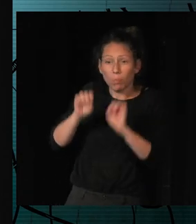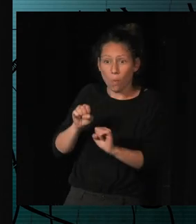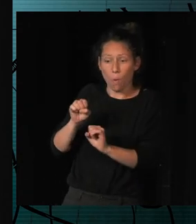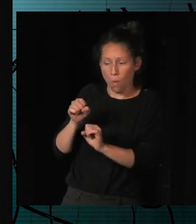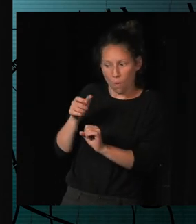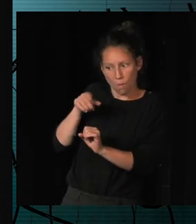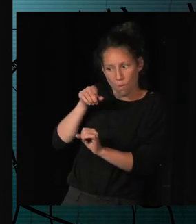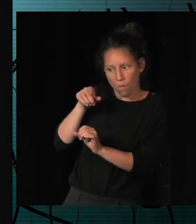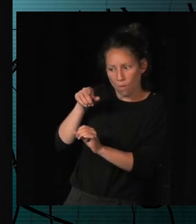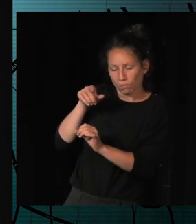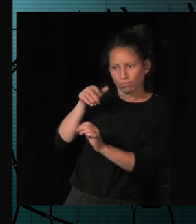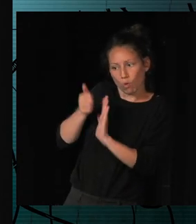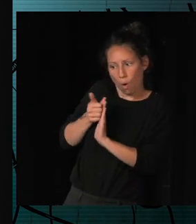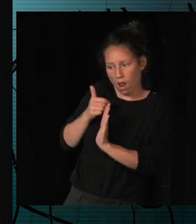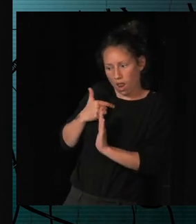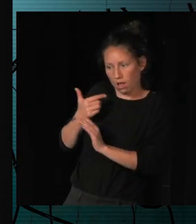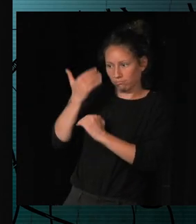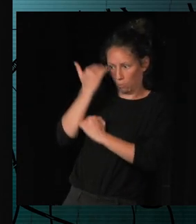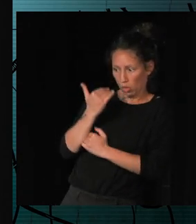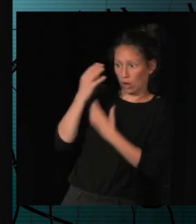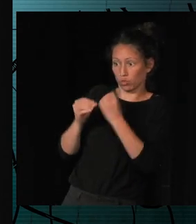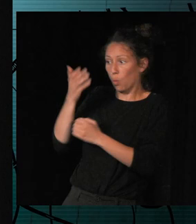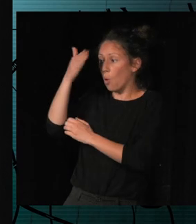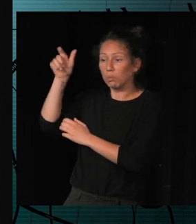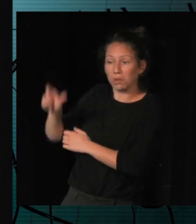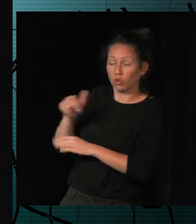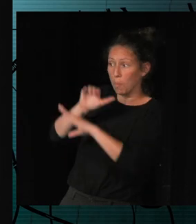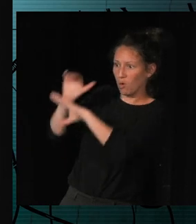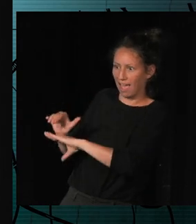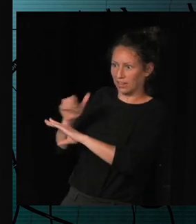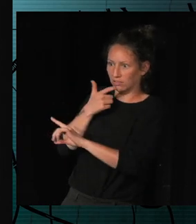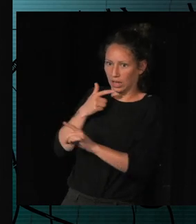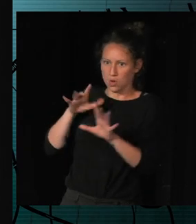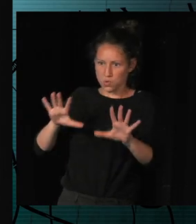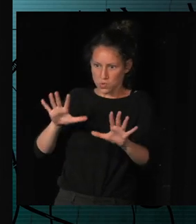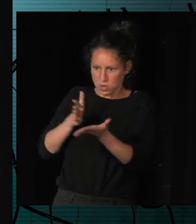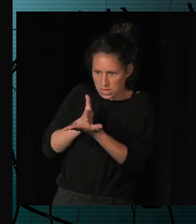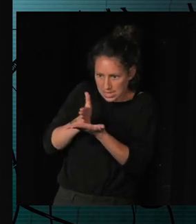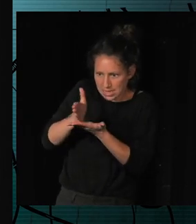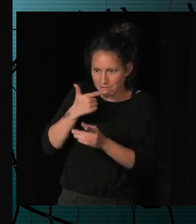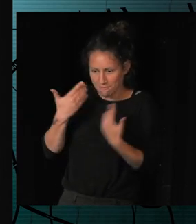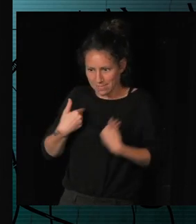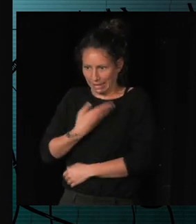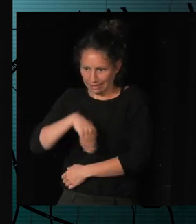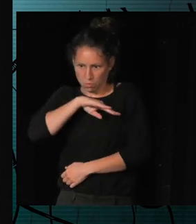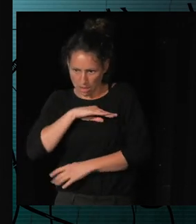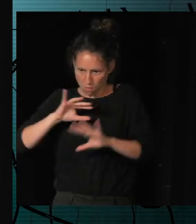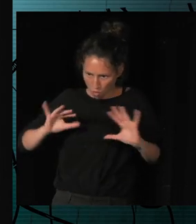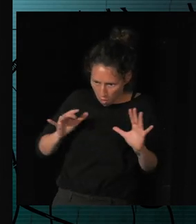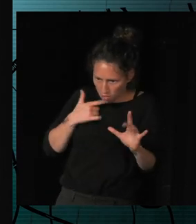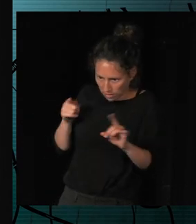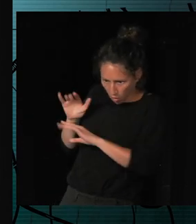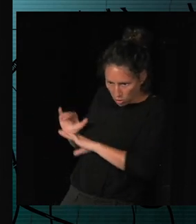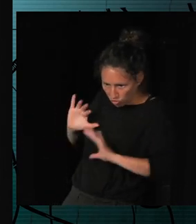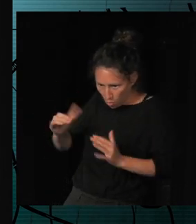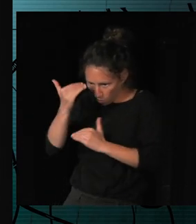protéger et à partir de là en fait c'est c'est là que la peur va être décuplée et que c'est à travers cette idée de responsabil ation et de projection que va